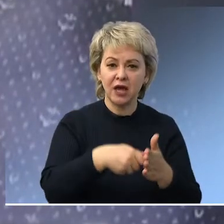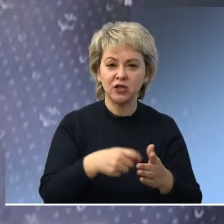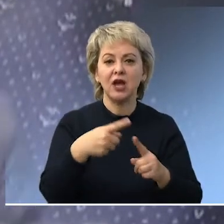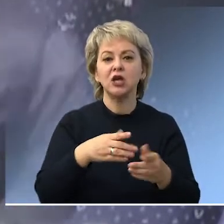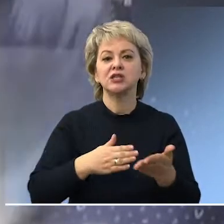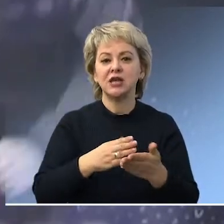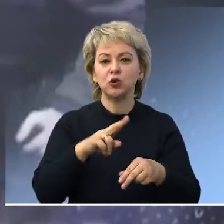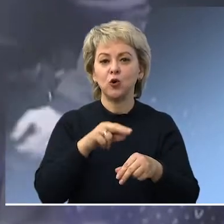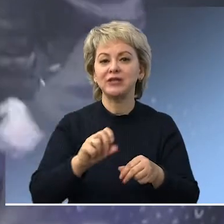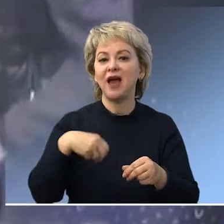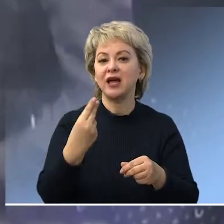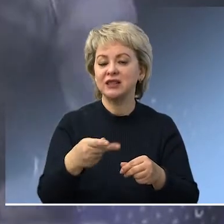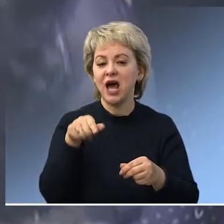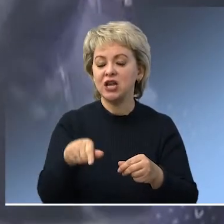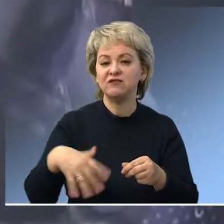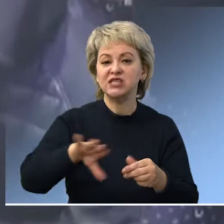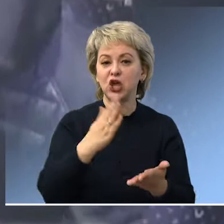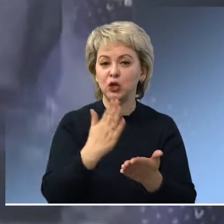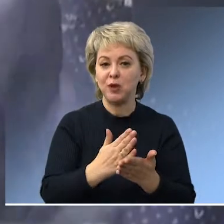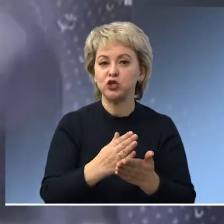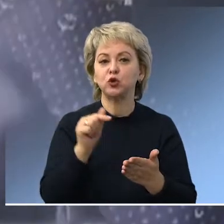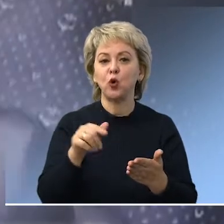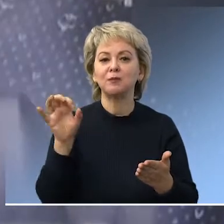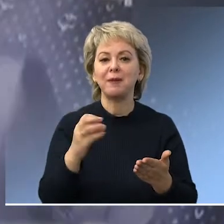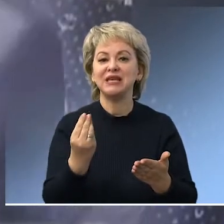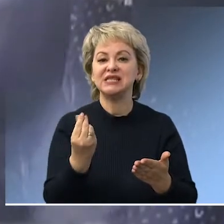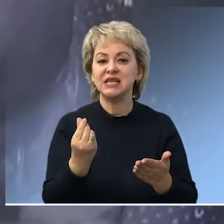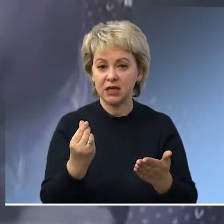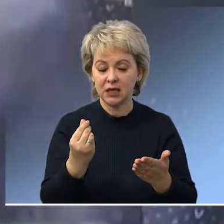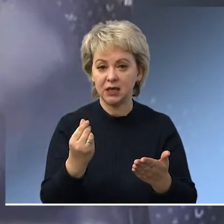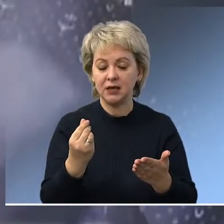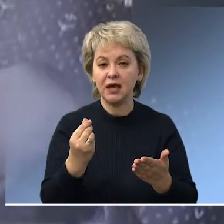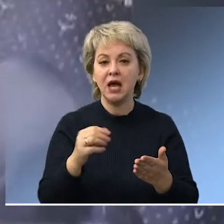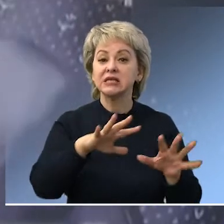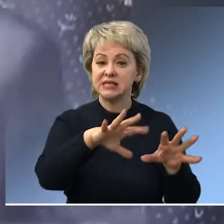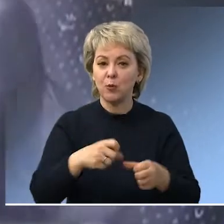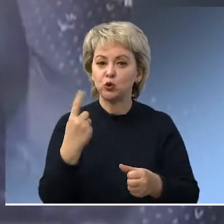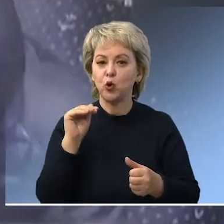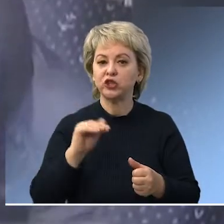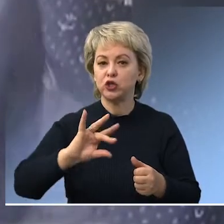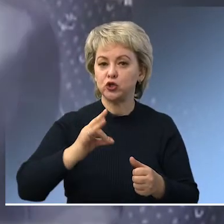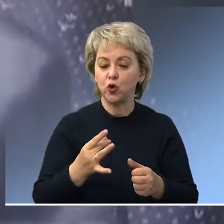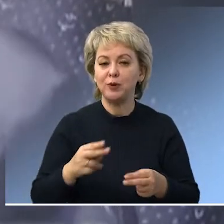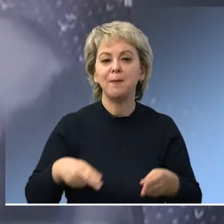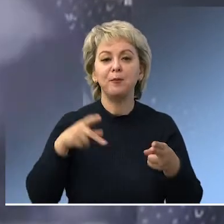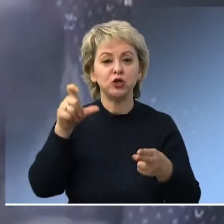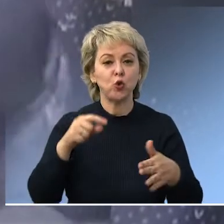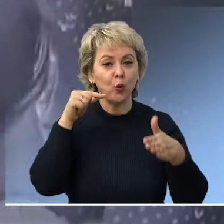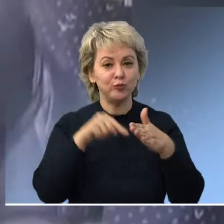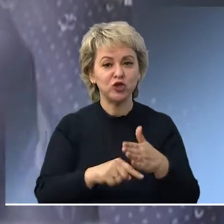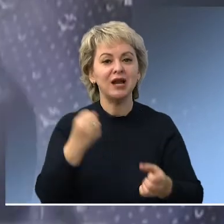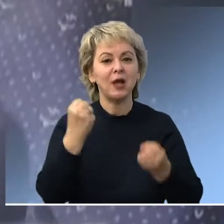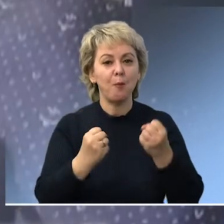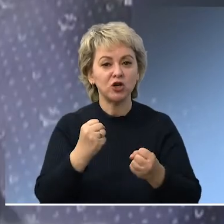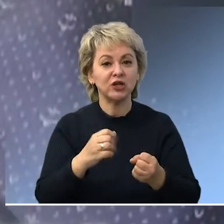насилия сотрудники отдали похитителям все имеющиеся на тот момент в кассе деньги. Забрав 100 тысяч рублей, подозреваемые